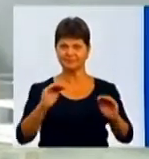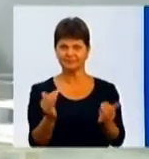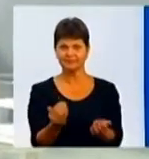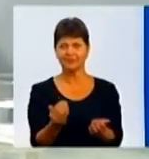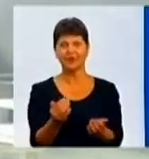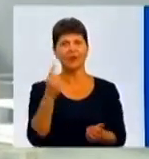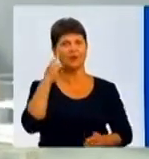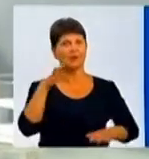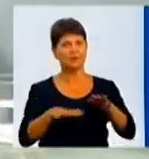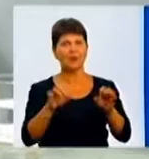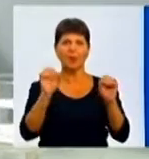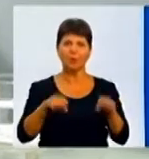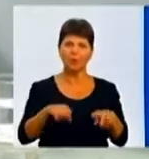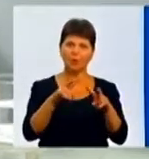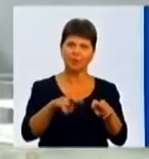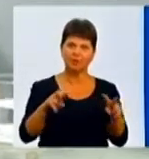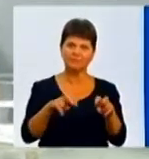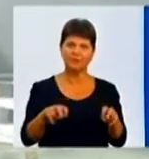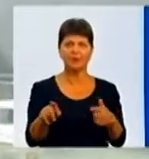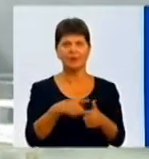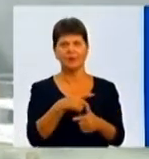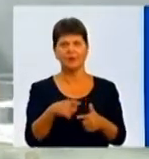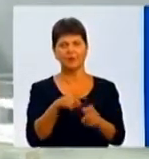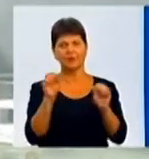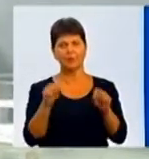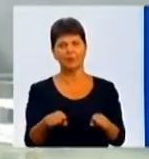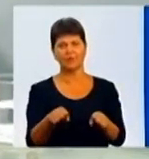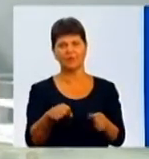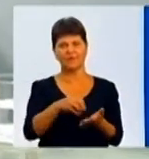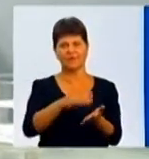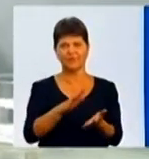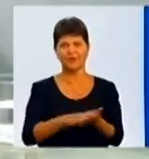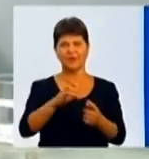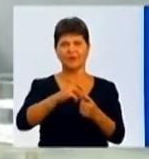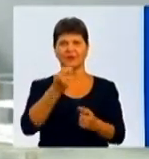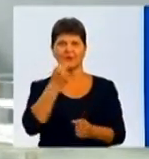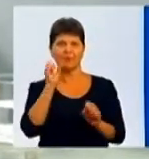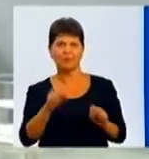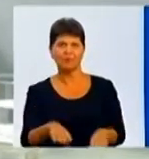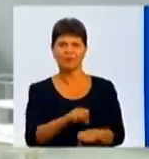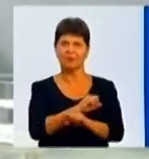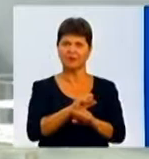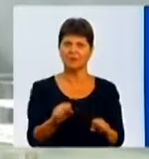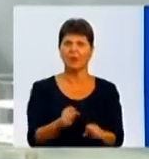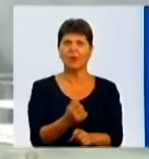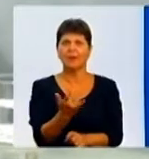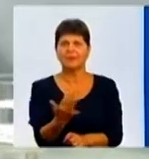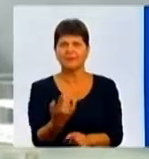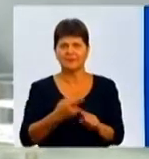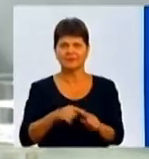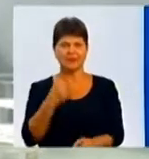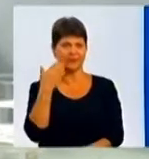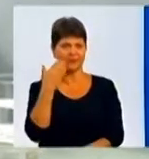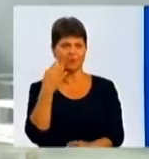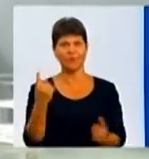ви розібратися в тих порадах, чи зможете ви все-таки визначити, який то гриб їстивний чи не їстивний, наскільки це легко. Ну і,